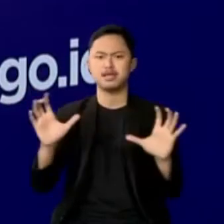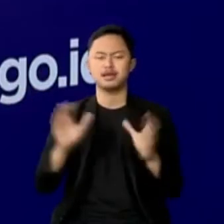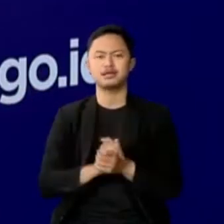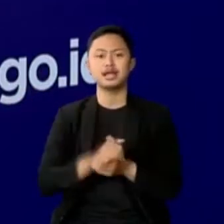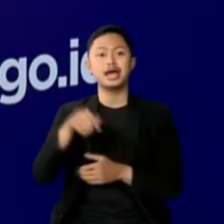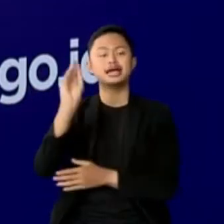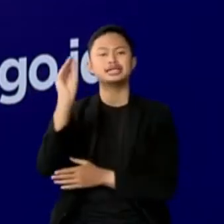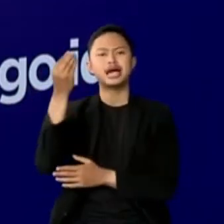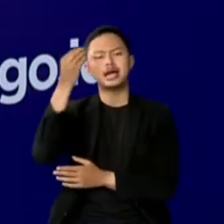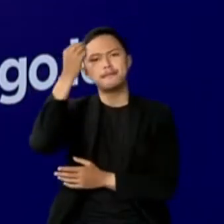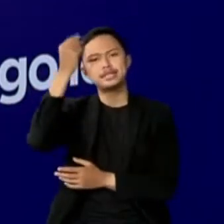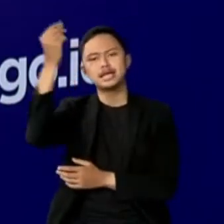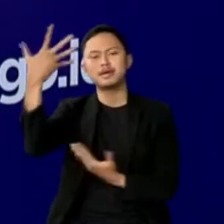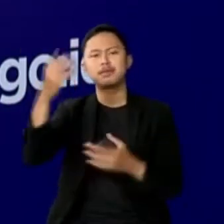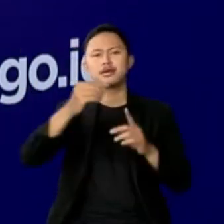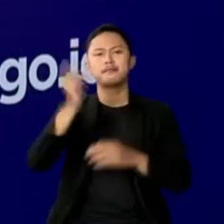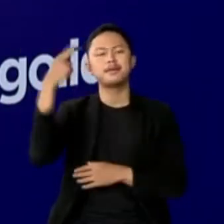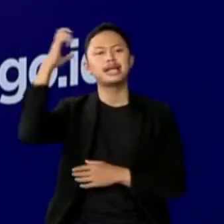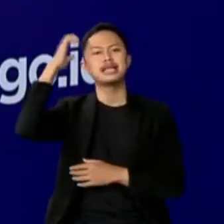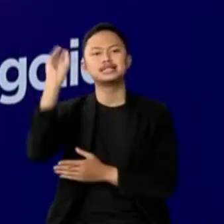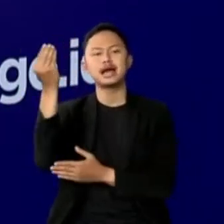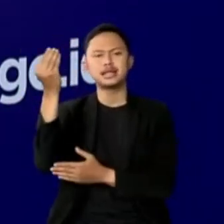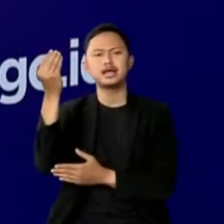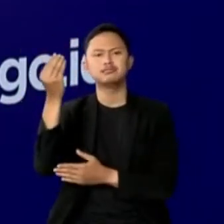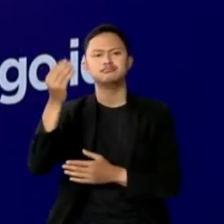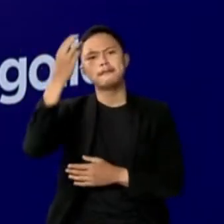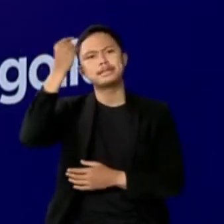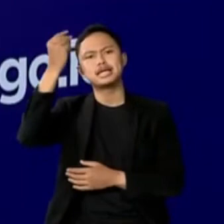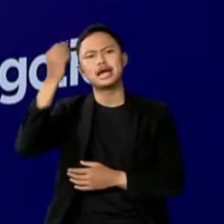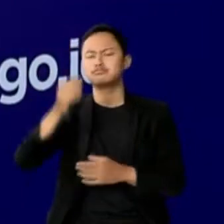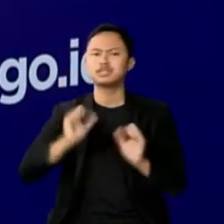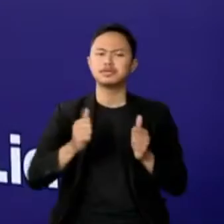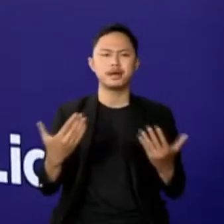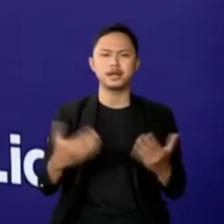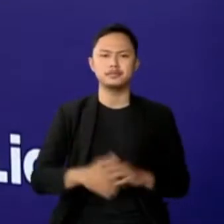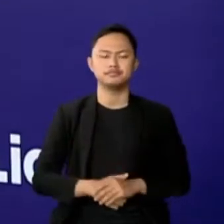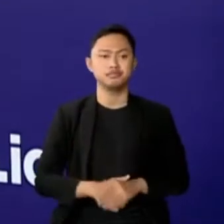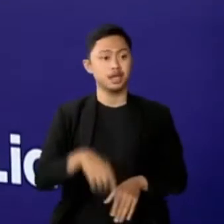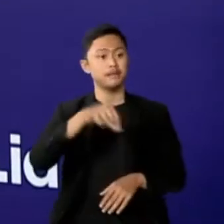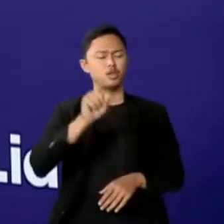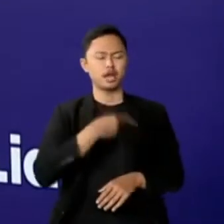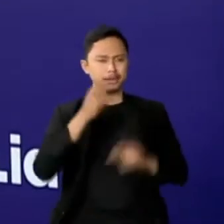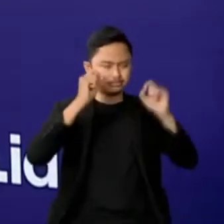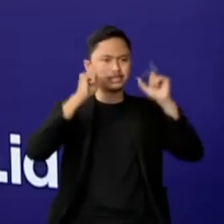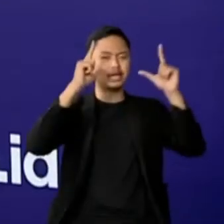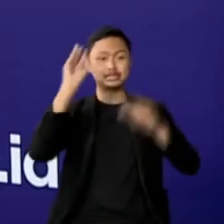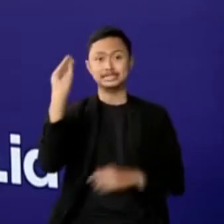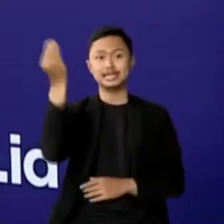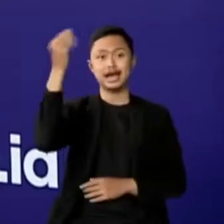saja yang sudah dilakukan oleh Pemprov DKI Jakarta untuk menangani problem Ini jadi yang pertama memang kami menyadari